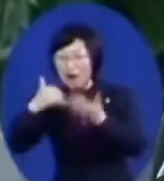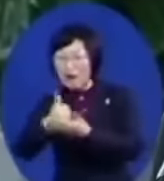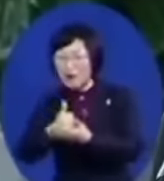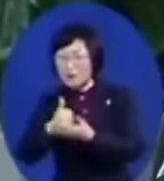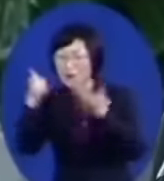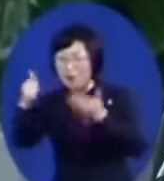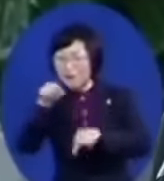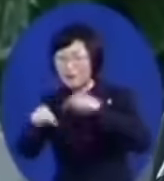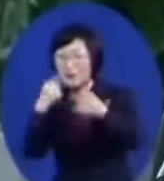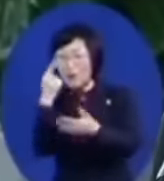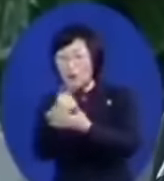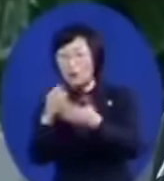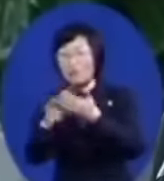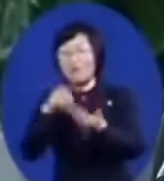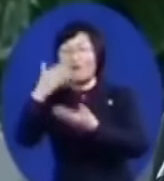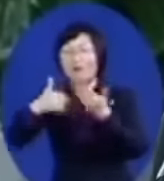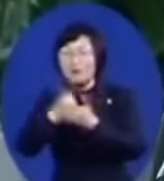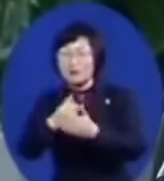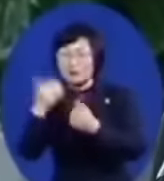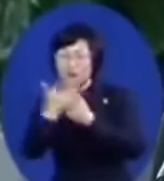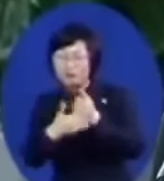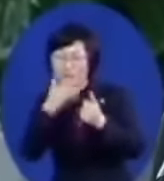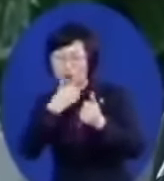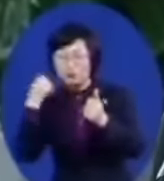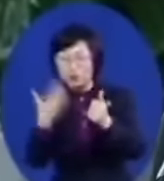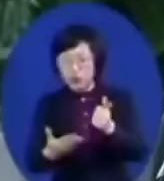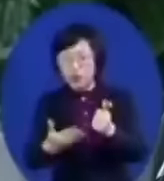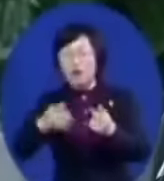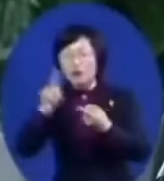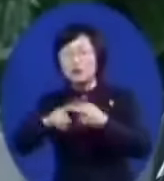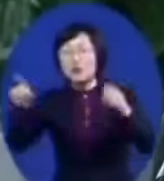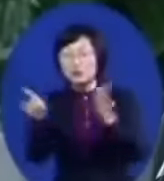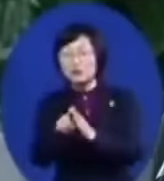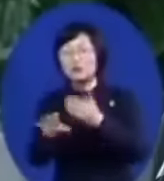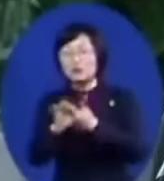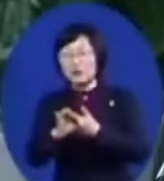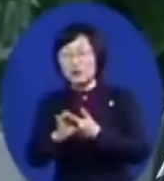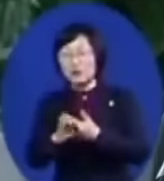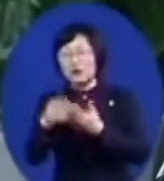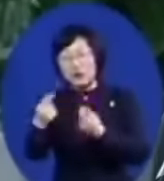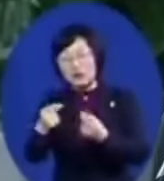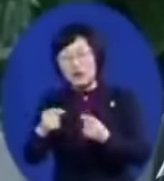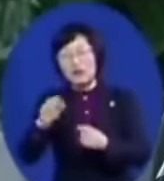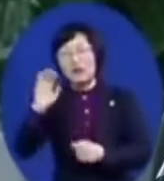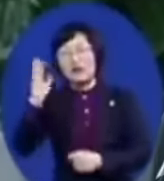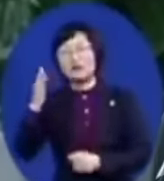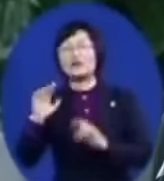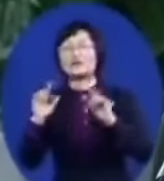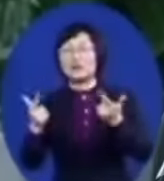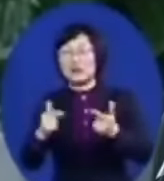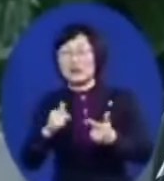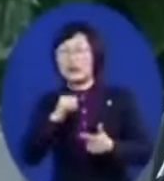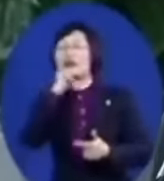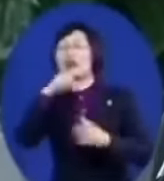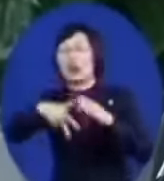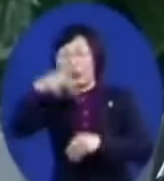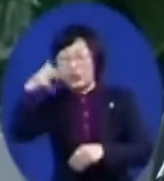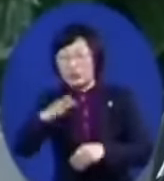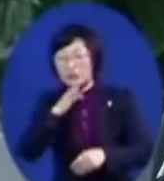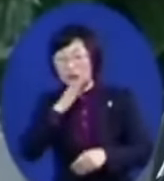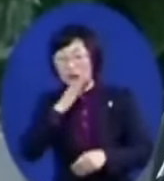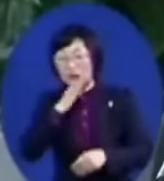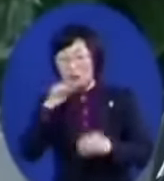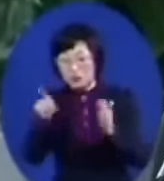하나님이 은총을 주시고 축복을 주시는 것을 믿었으면 그렇게 안 될 것인데 가난하고 헐벗고 굶주리는 것이 신령한